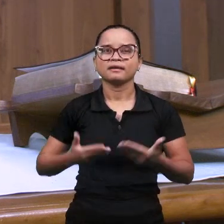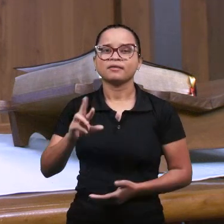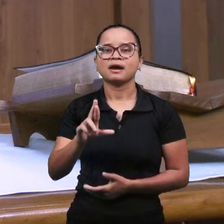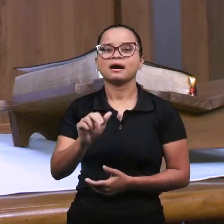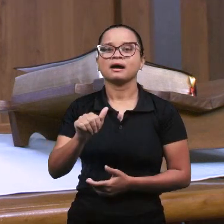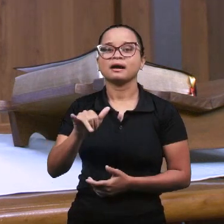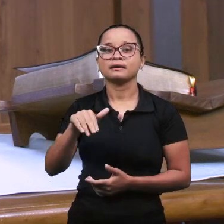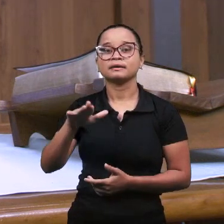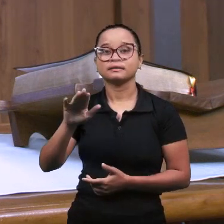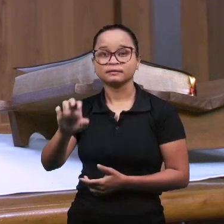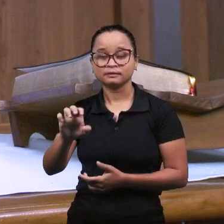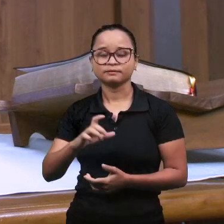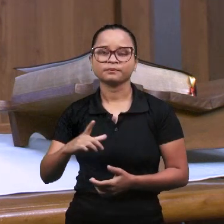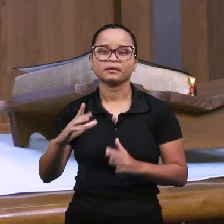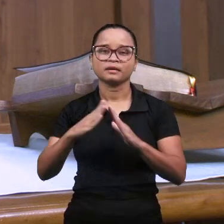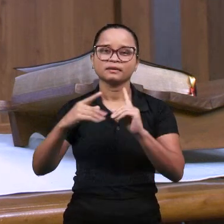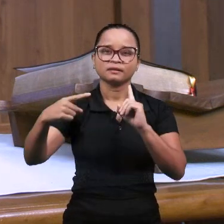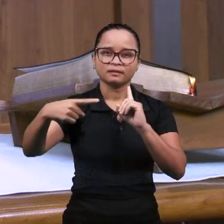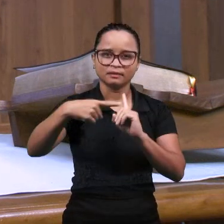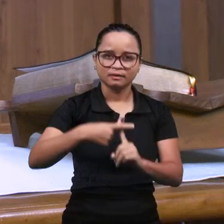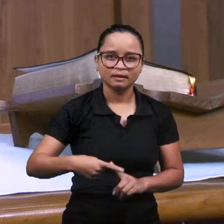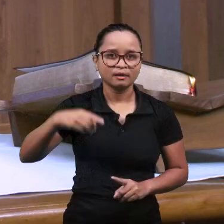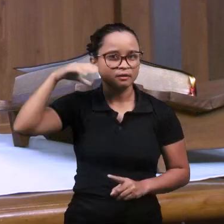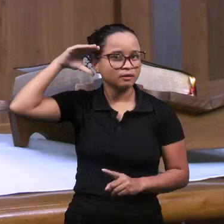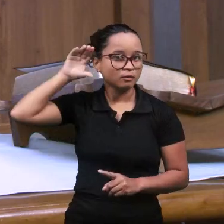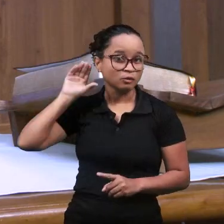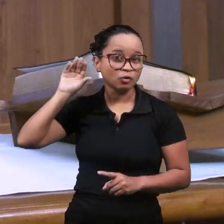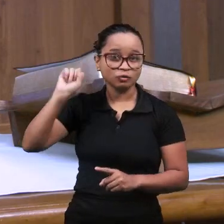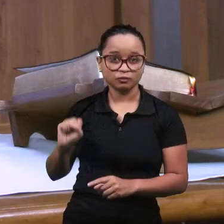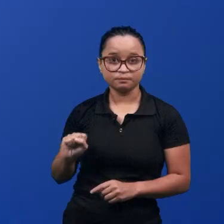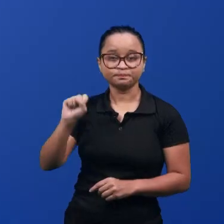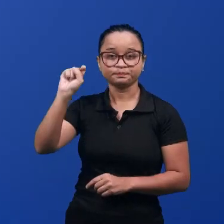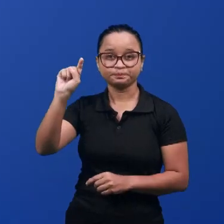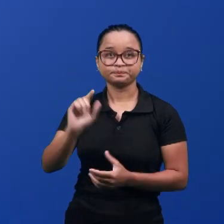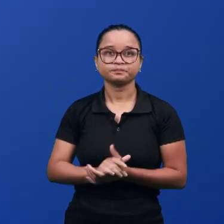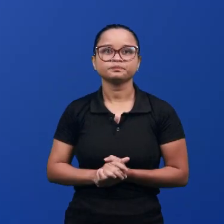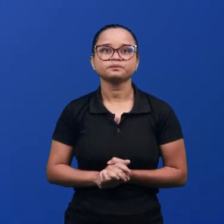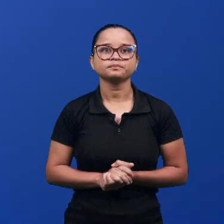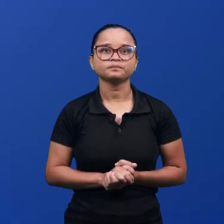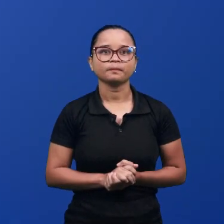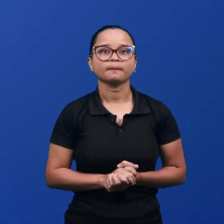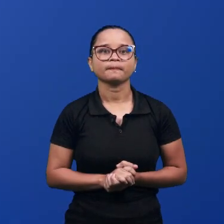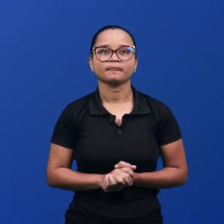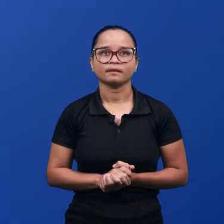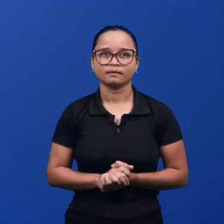notre église à Citronin du Mato Grosso do Sul.